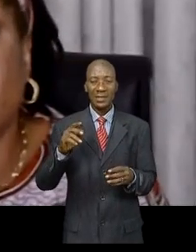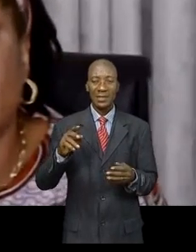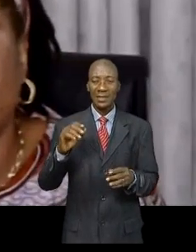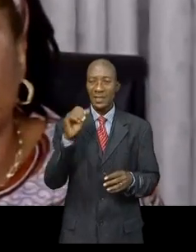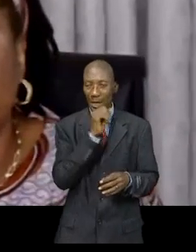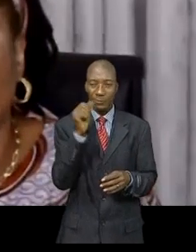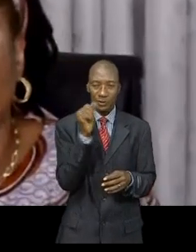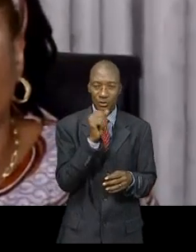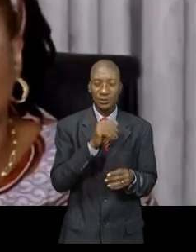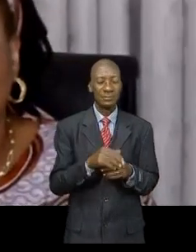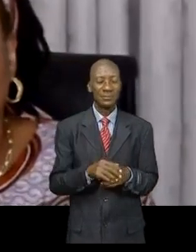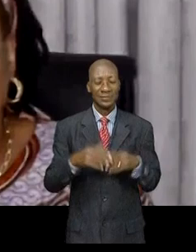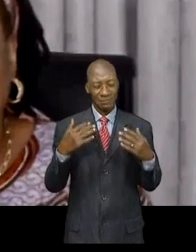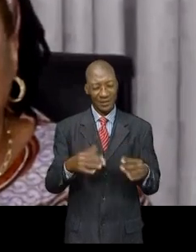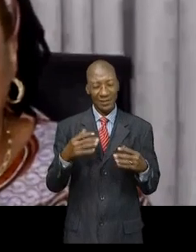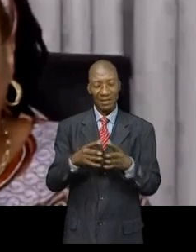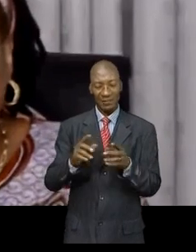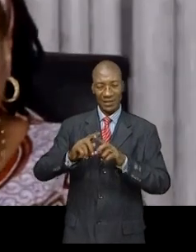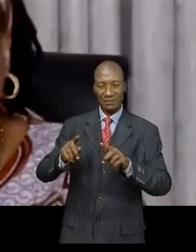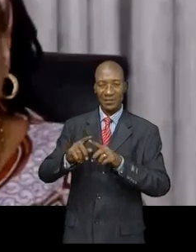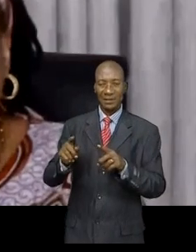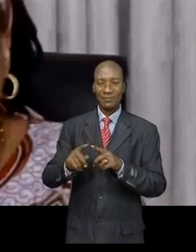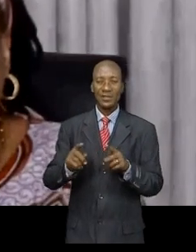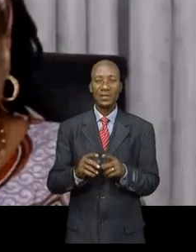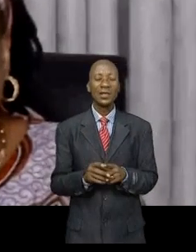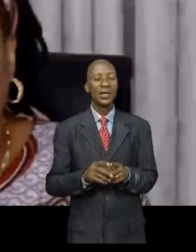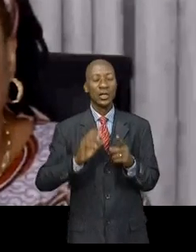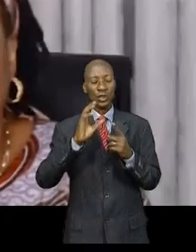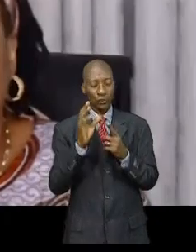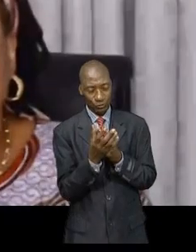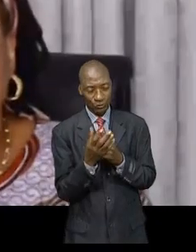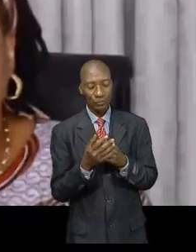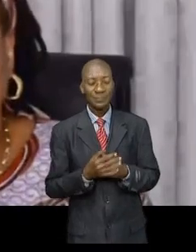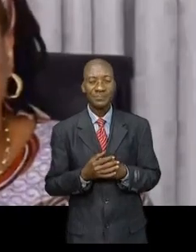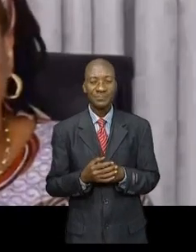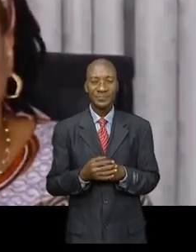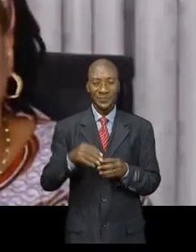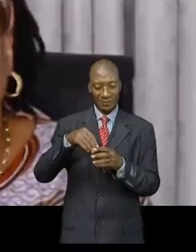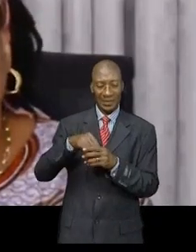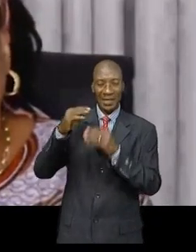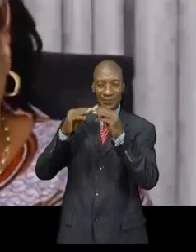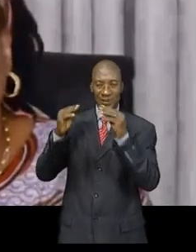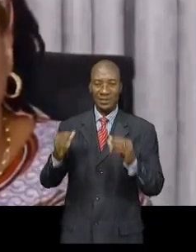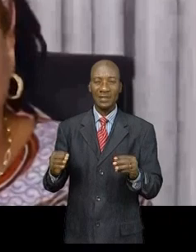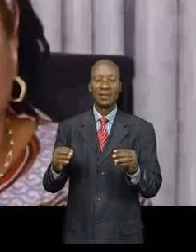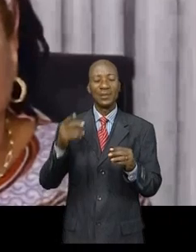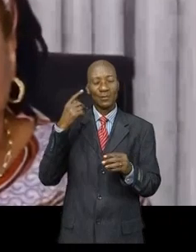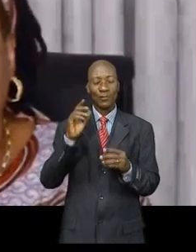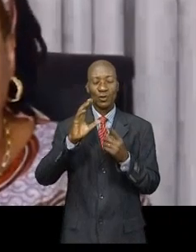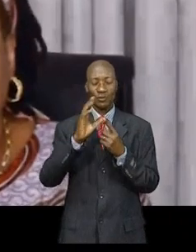aux différentes cultures, mais aussi au partage et au rassemblement. Au ministère de la Culture, Arts et